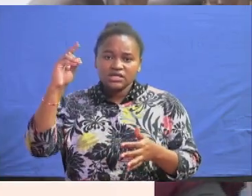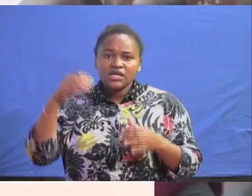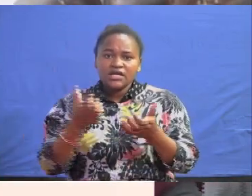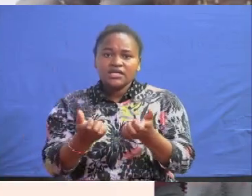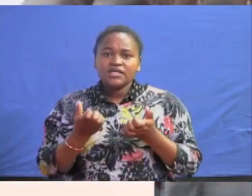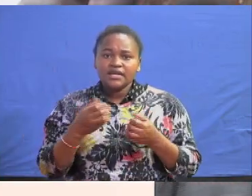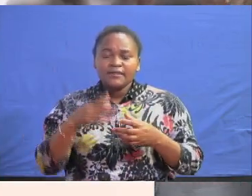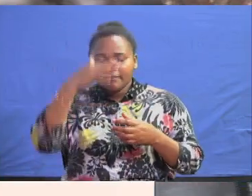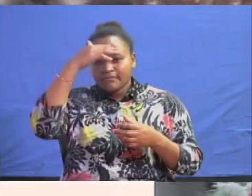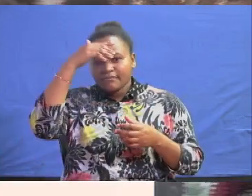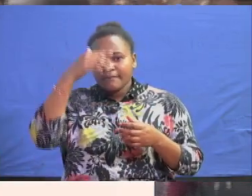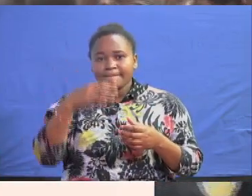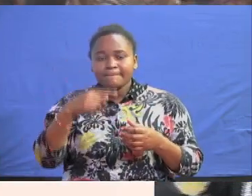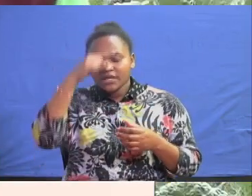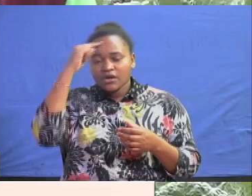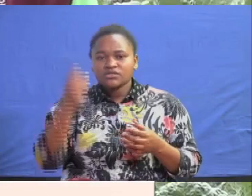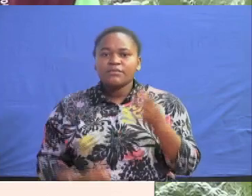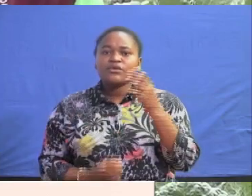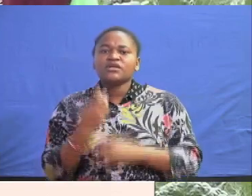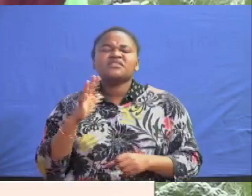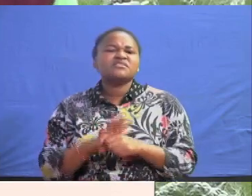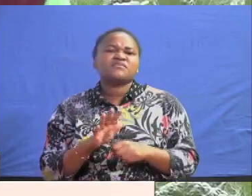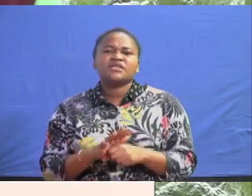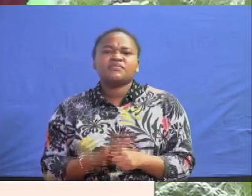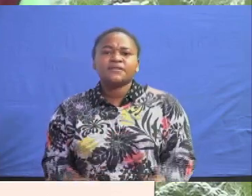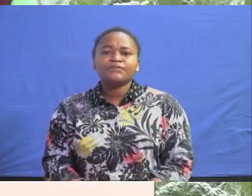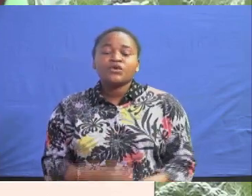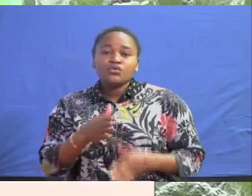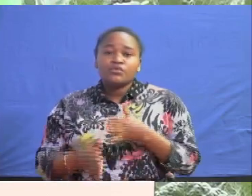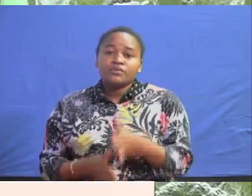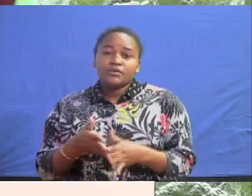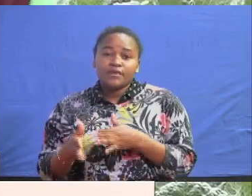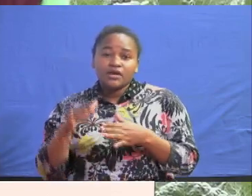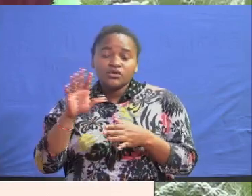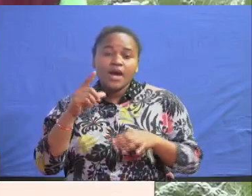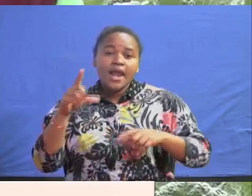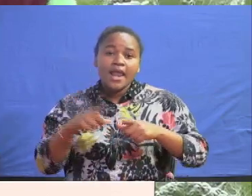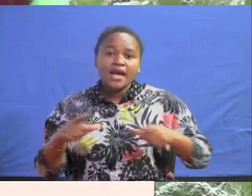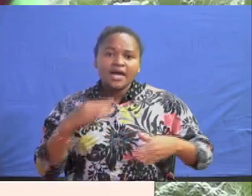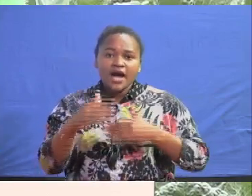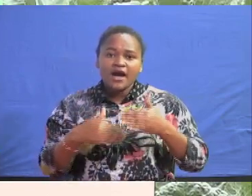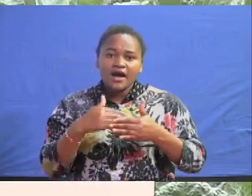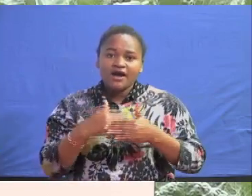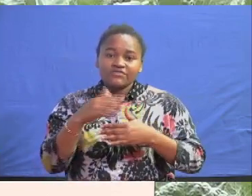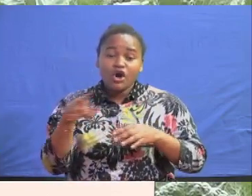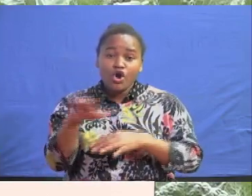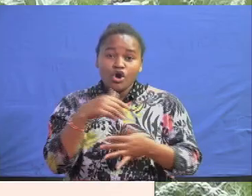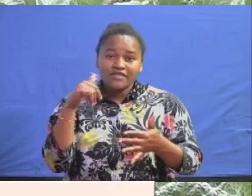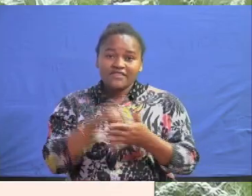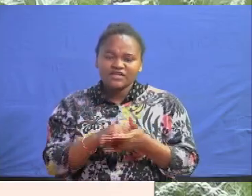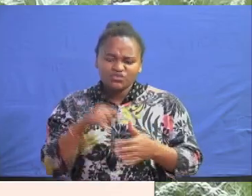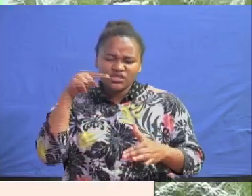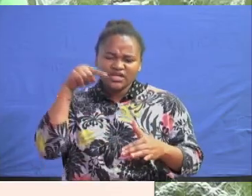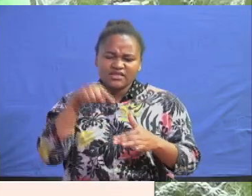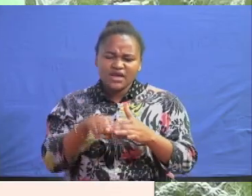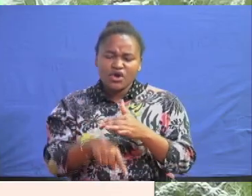mazao yake ni mengi. After you prepared your land to a fine tilth, after all of that, first you need to dig the